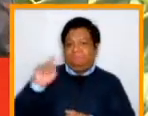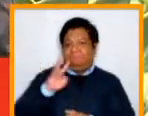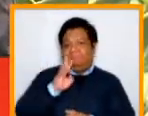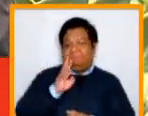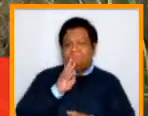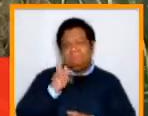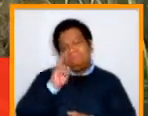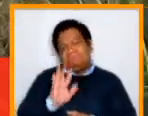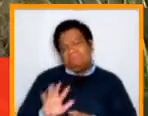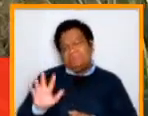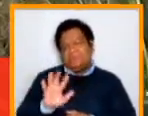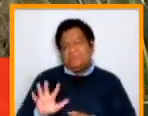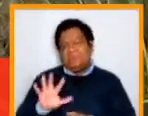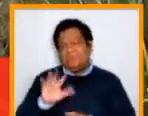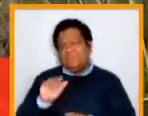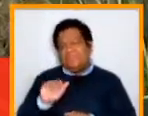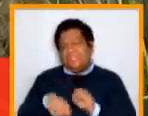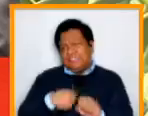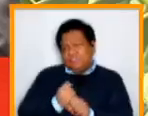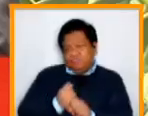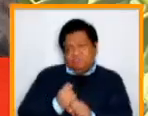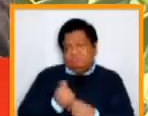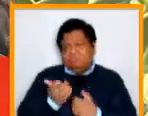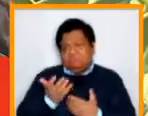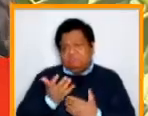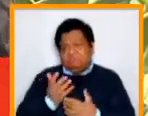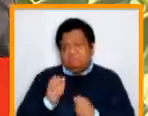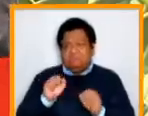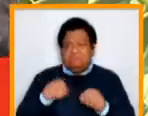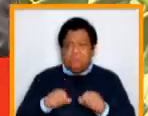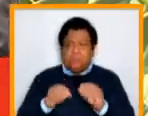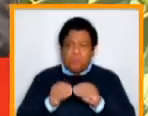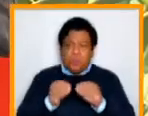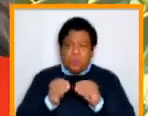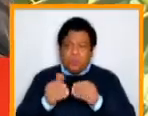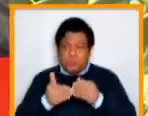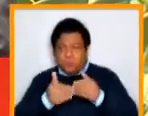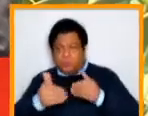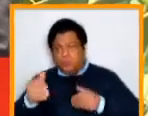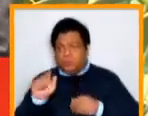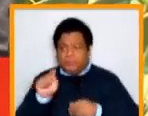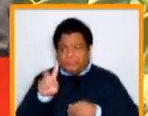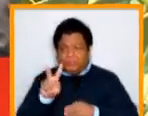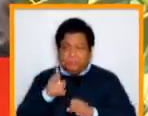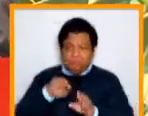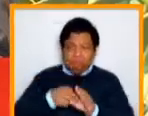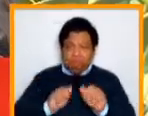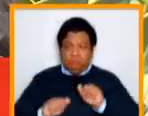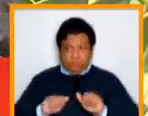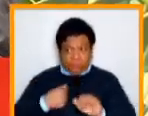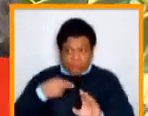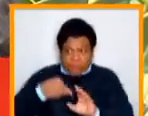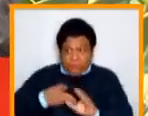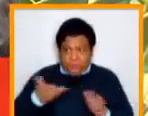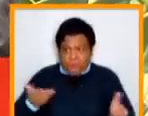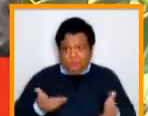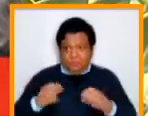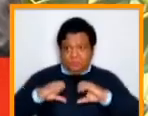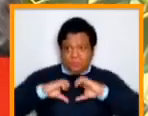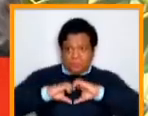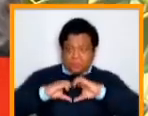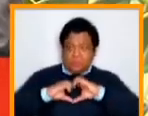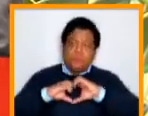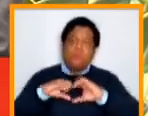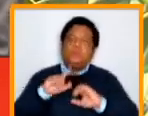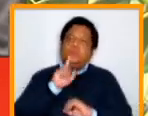television service. And being given the opportunity in GMA 7 to do that is an opportunity that